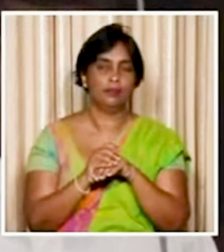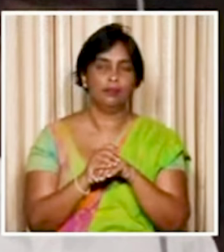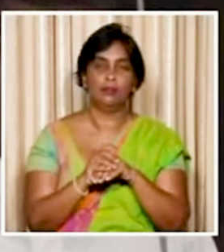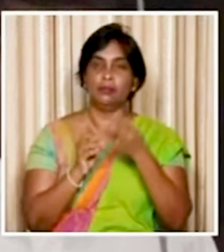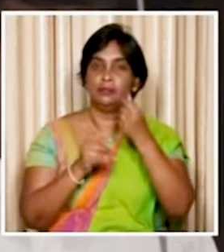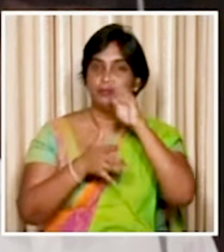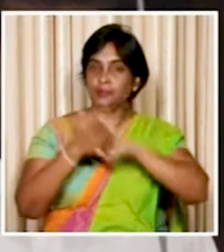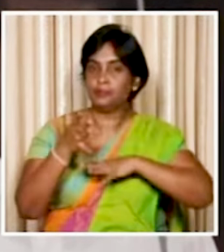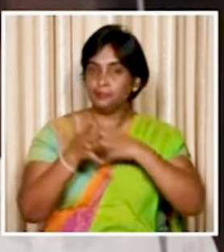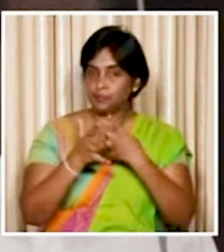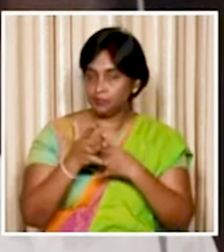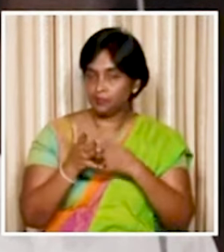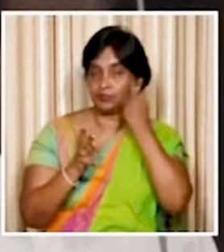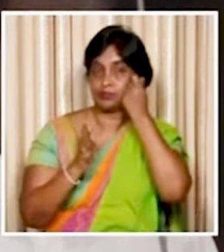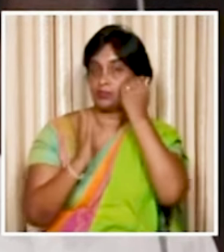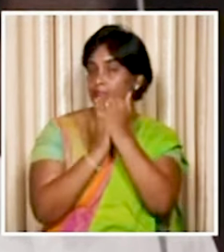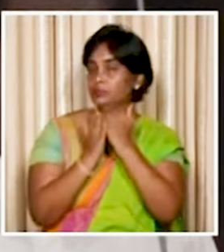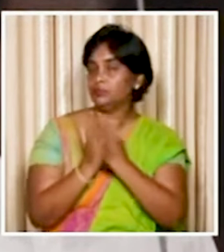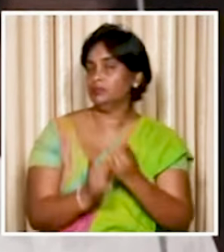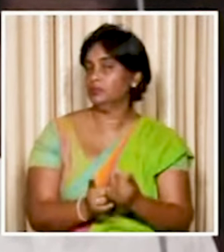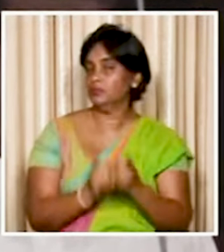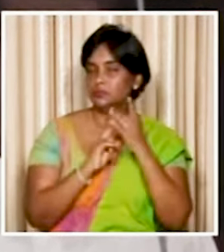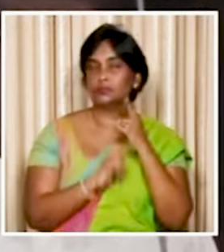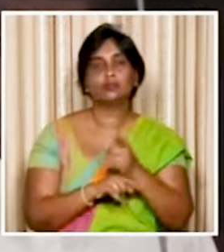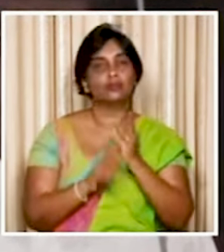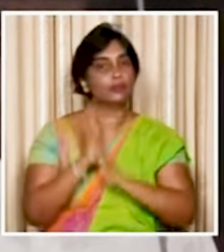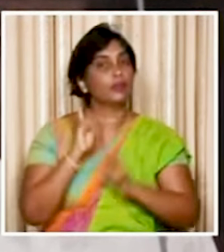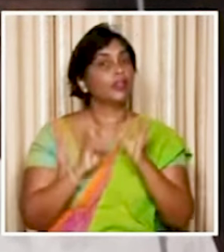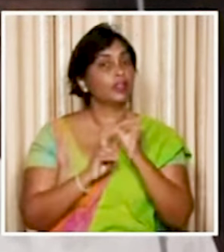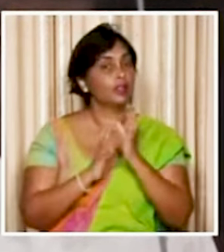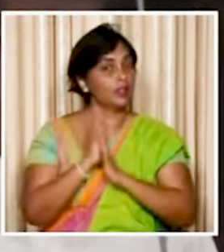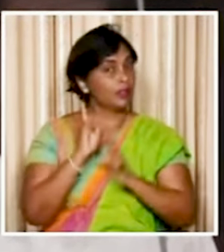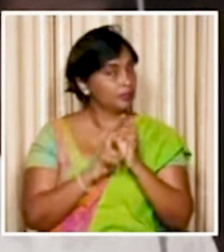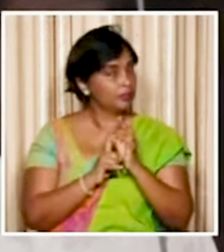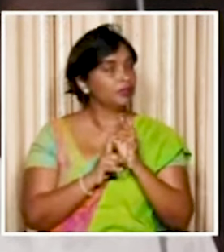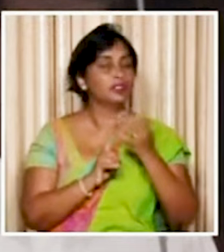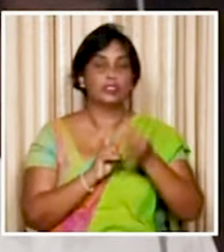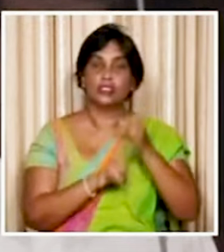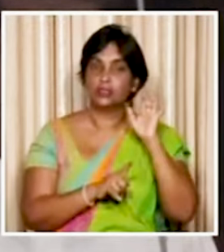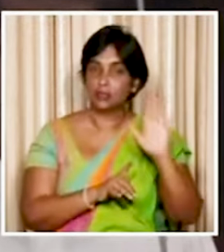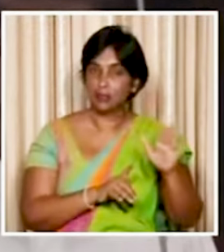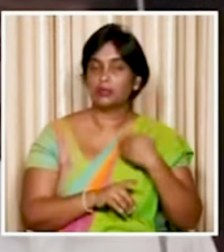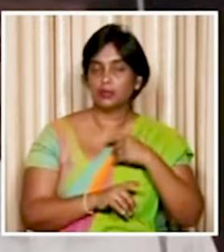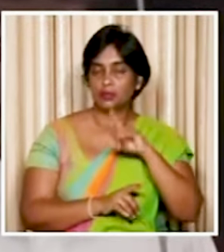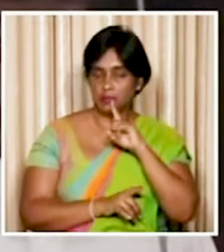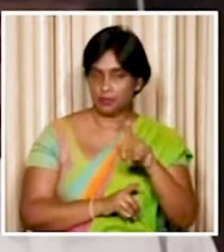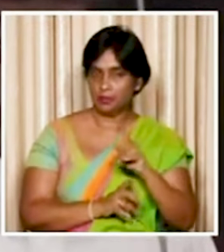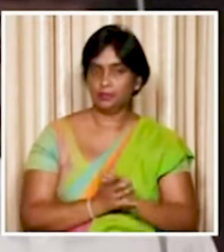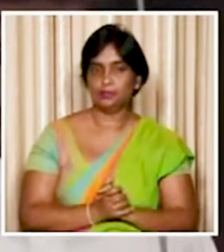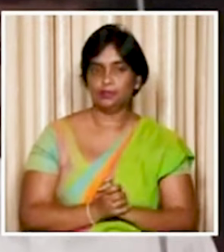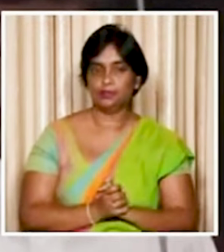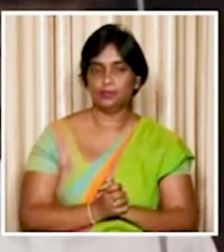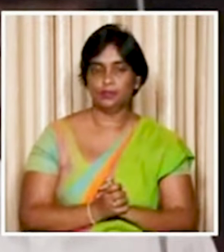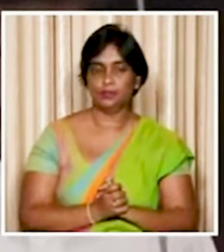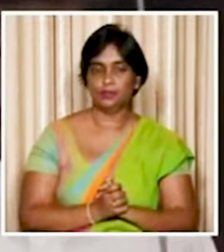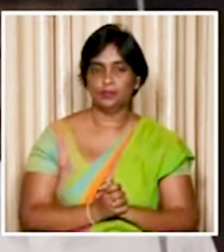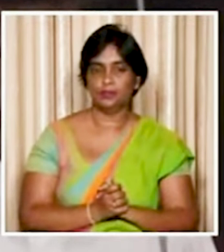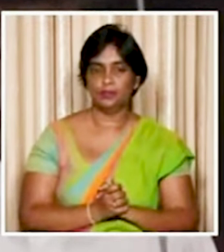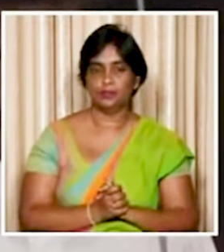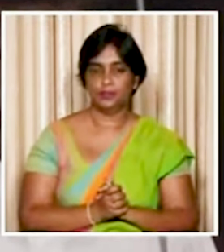சம்பந்தப்பட்ட அமைச்சையும் ஜனாதிபதியையும் கேட்டுக்கொள்கிறேன். அதே நேரத்தில் இந்த